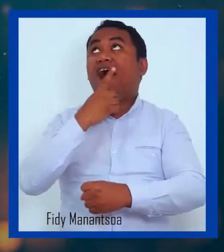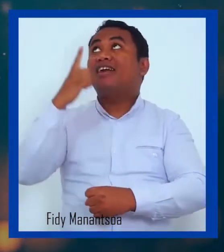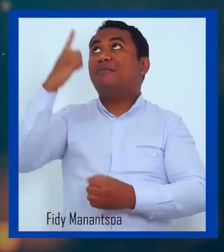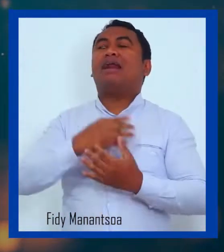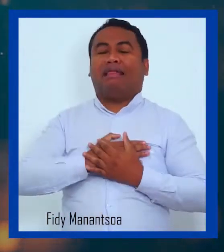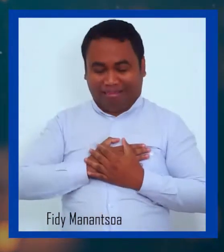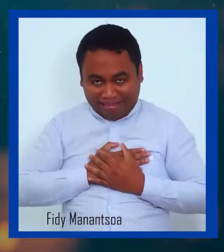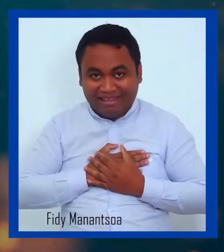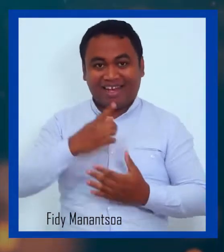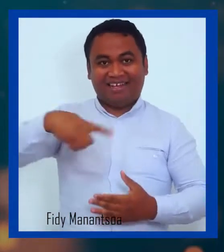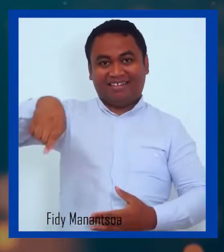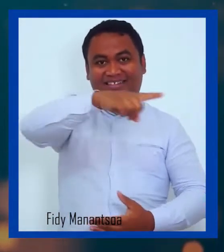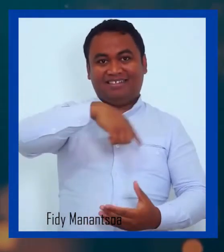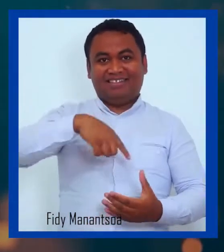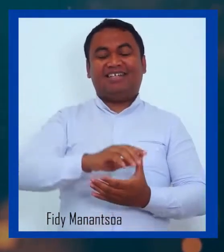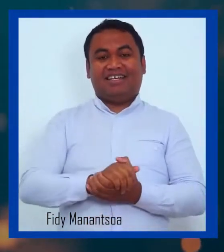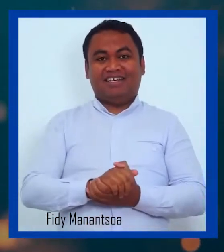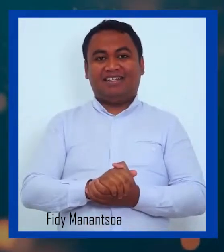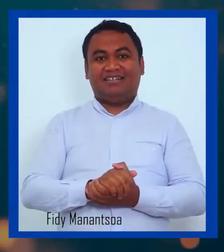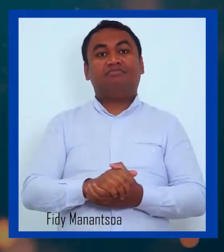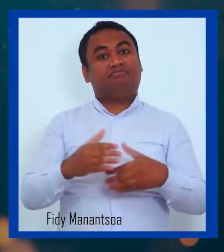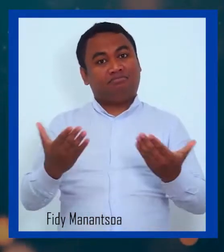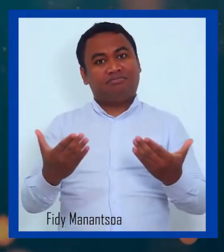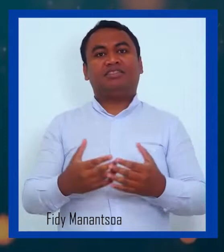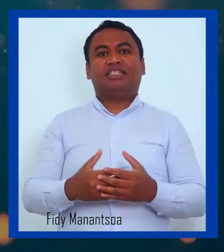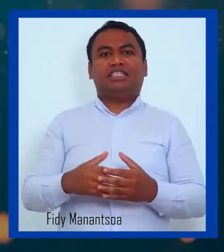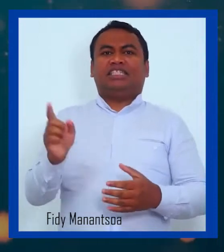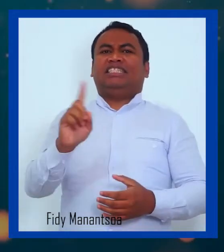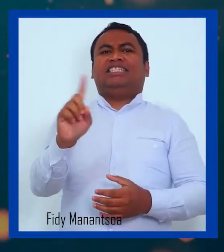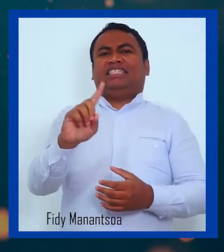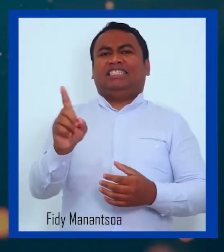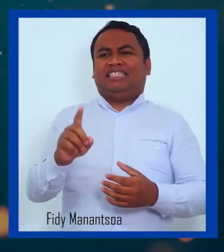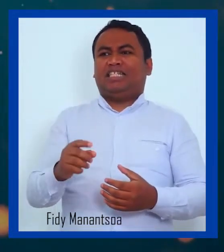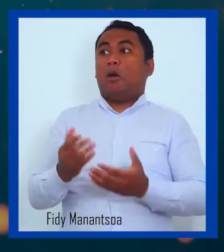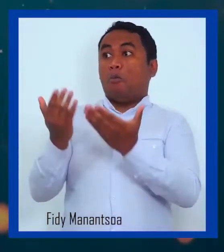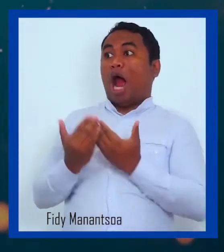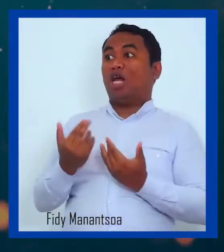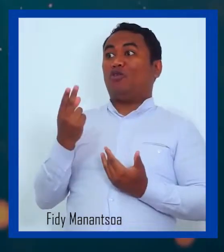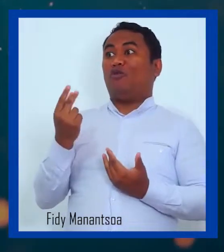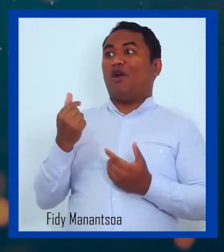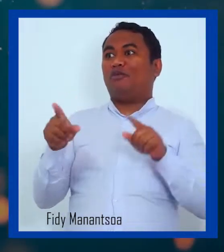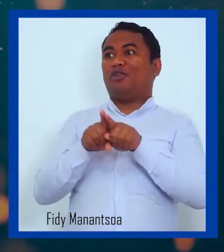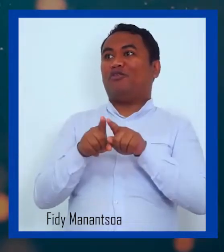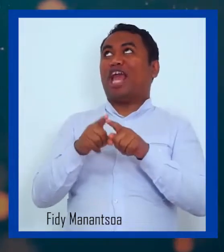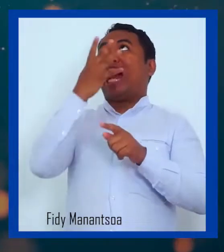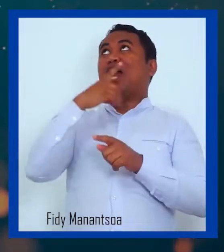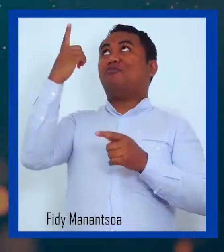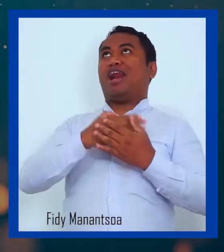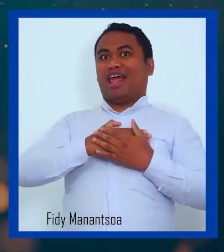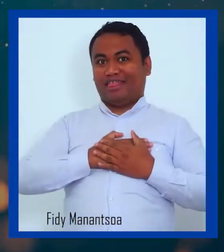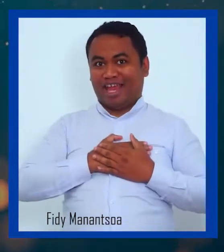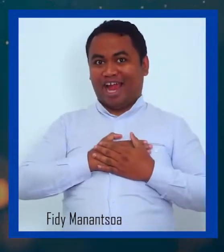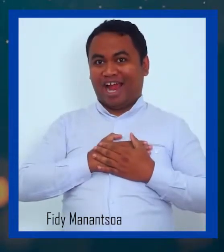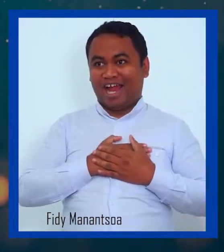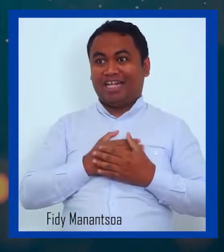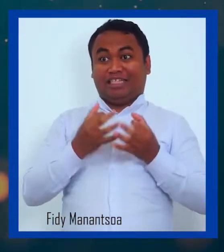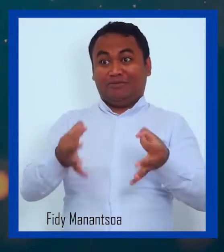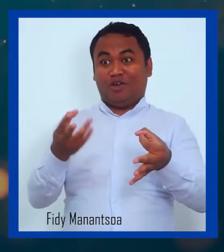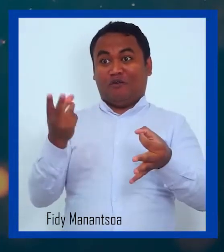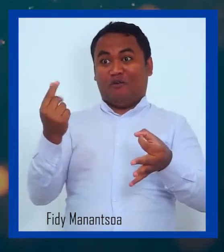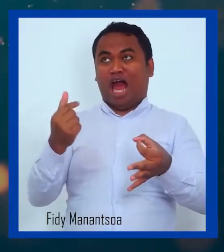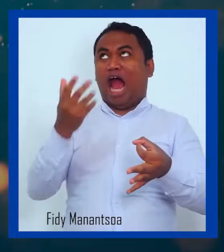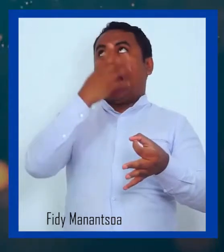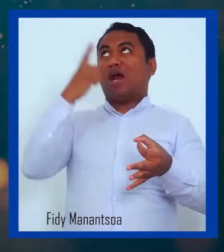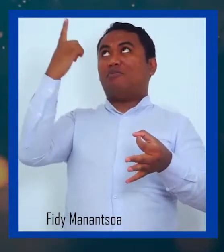tia tsika Andriamanitra. Ary io fitiavan'Andriamanitra io tsy amin'izany mihitsy na miporofona azy. Tsy amin'ny hoe rehefa mahazo vola ianao dia tianao Andriamanitra fa rehefa tsy mahazo vola dia